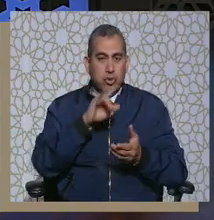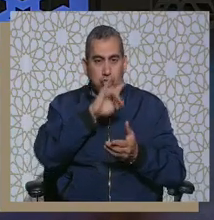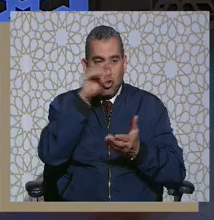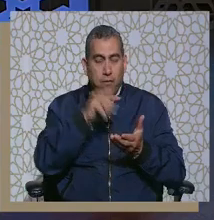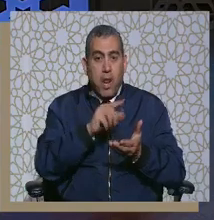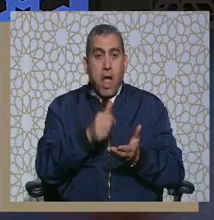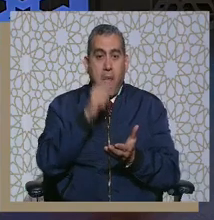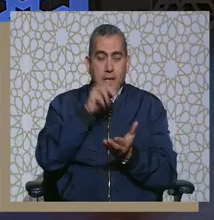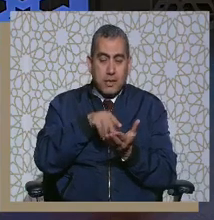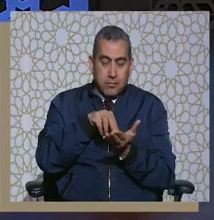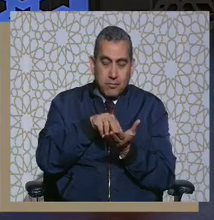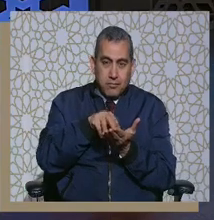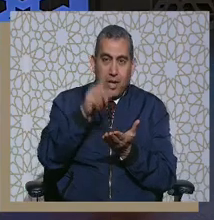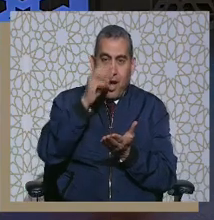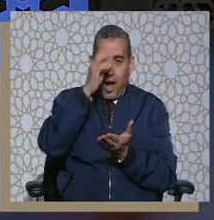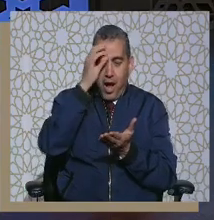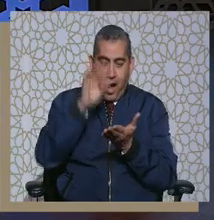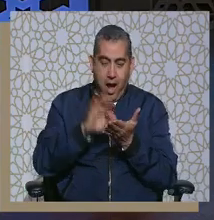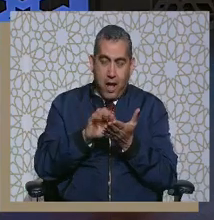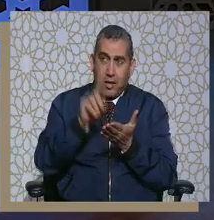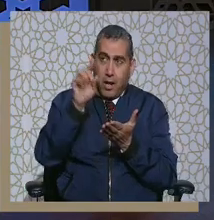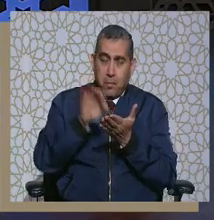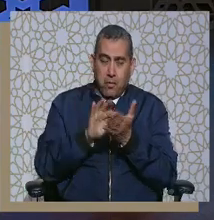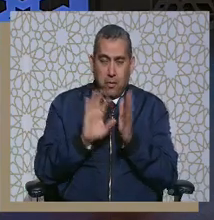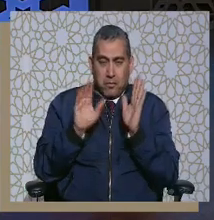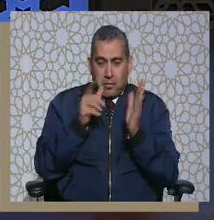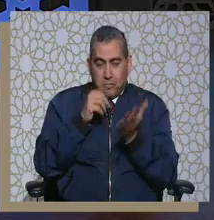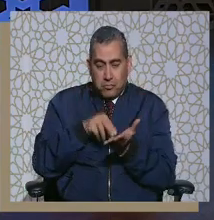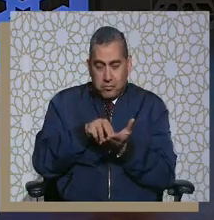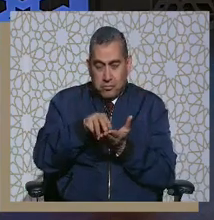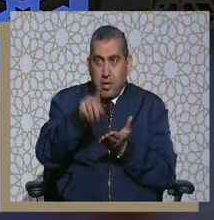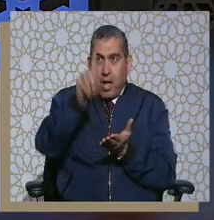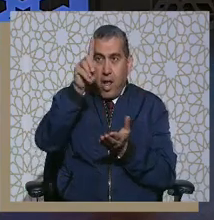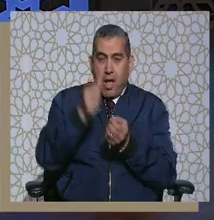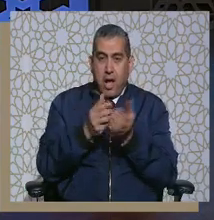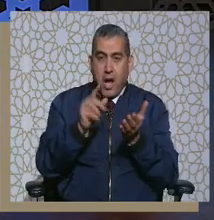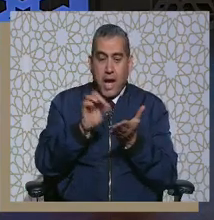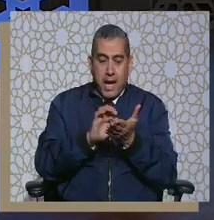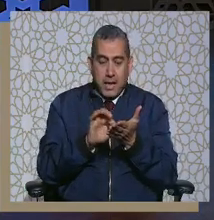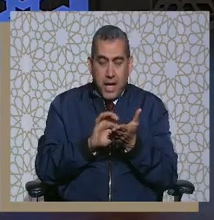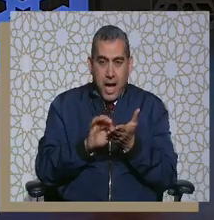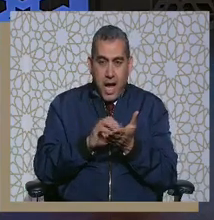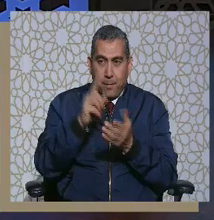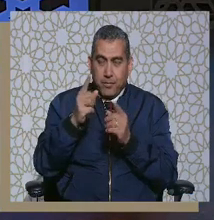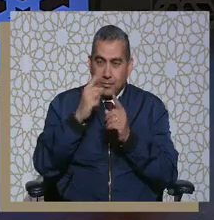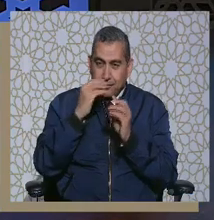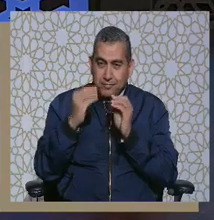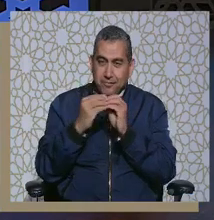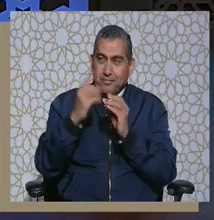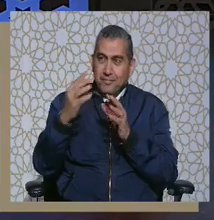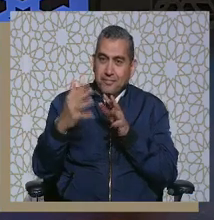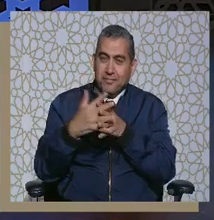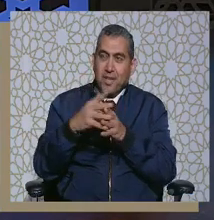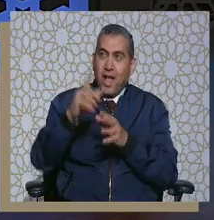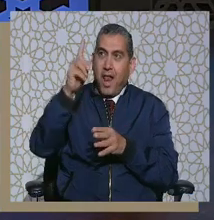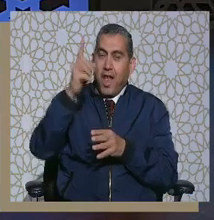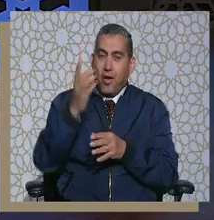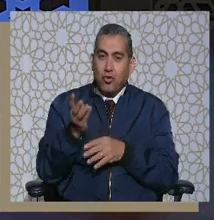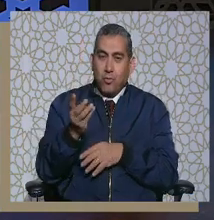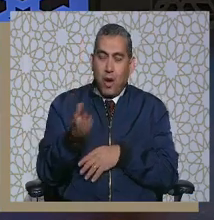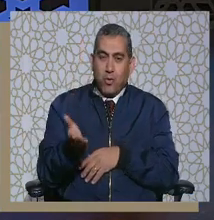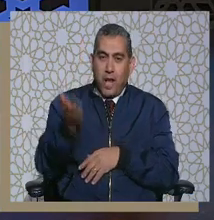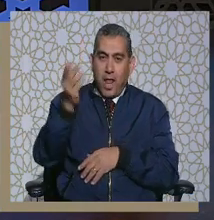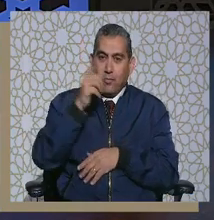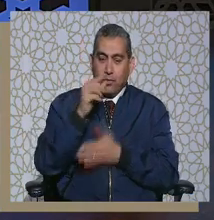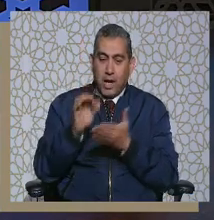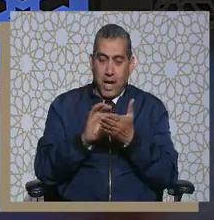دايما اسم القدر بسميه ايه كتاب تدات الله سبحانه وتعالى او